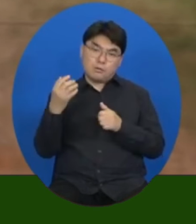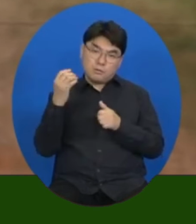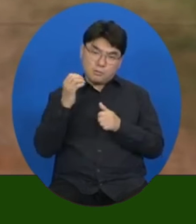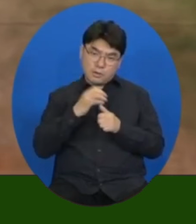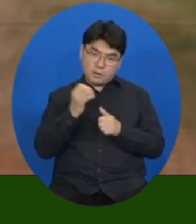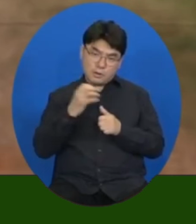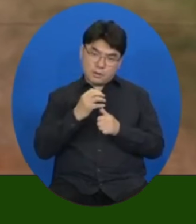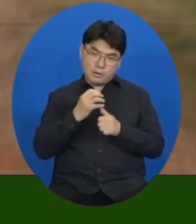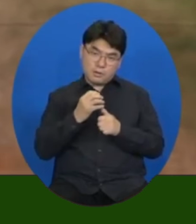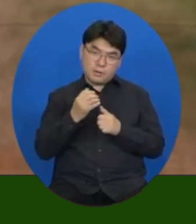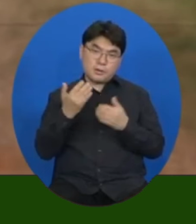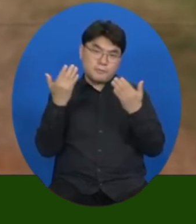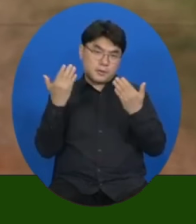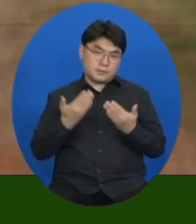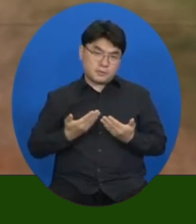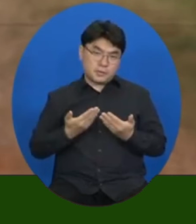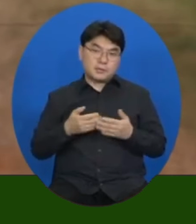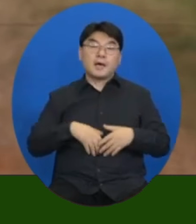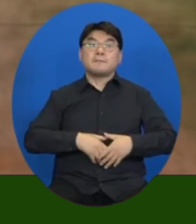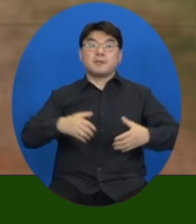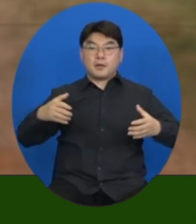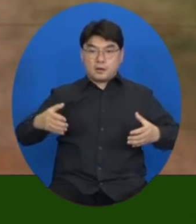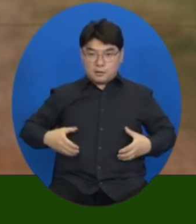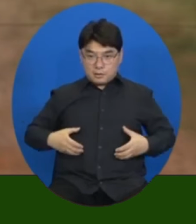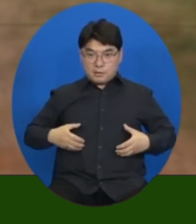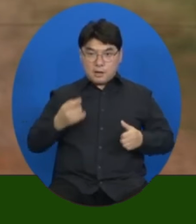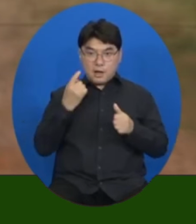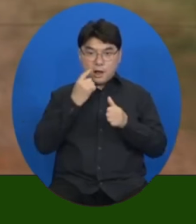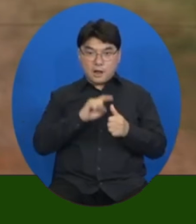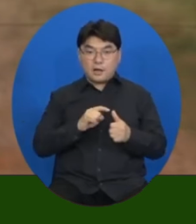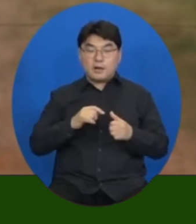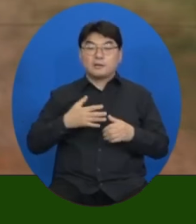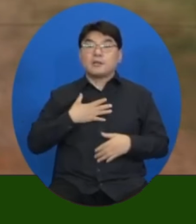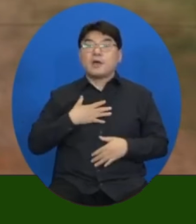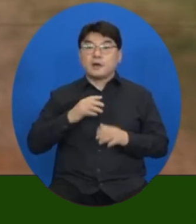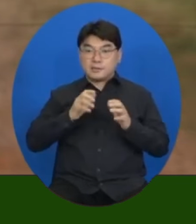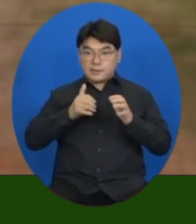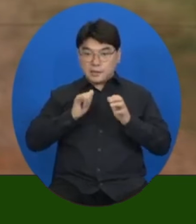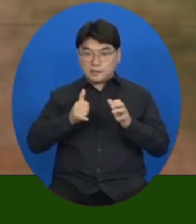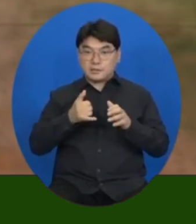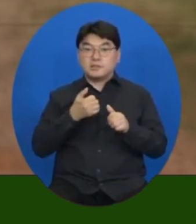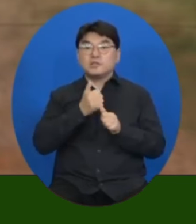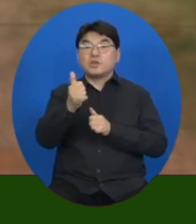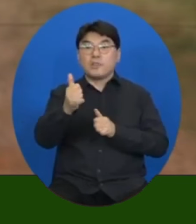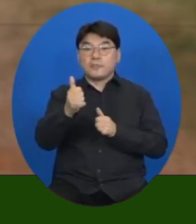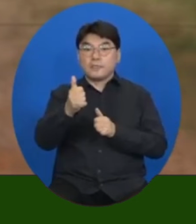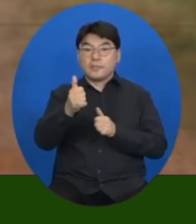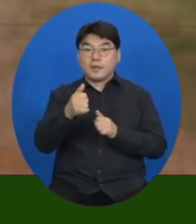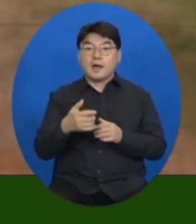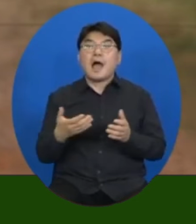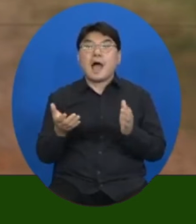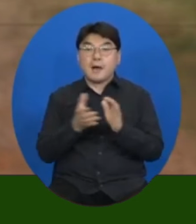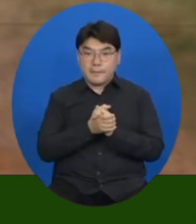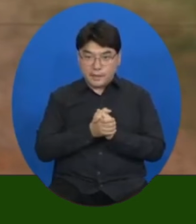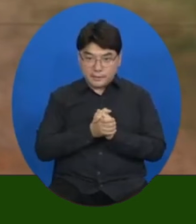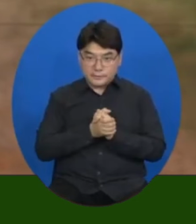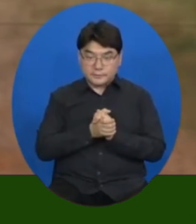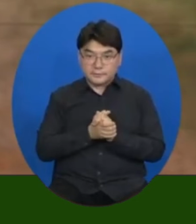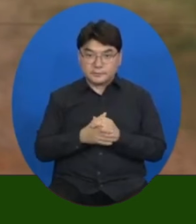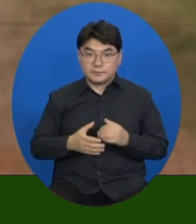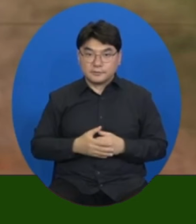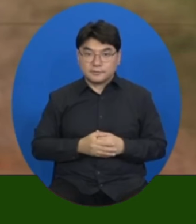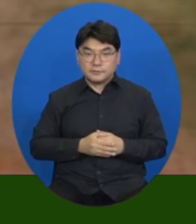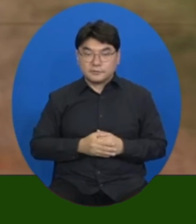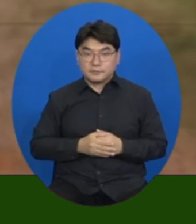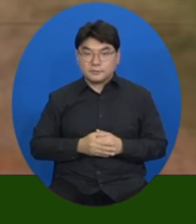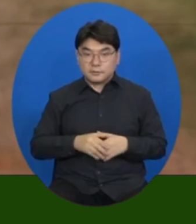것이다 그러나 담대하라 내가 세상을 이기었노라 아입니까 아멘 담대하라